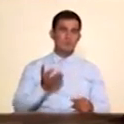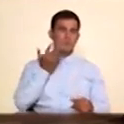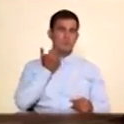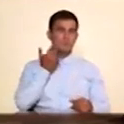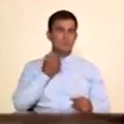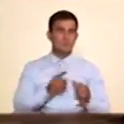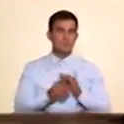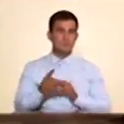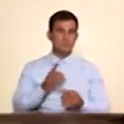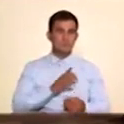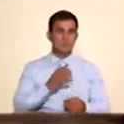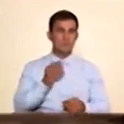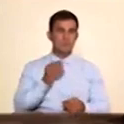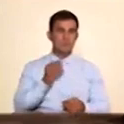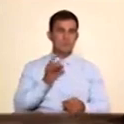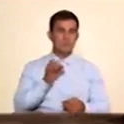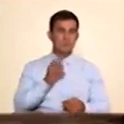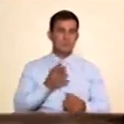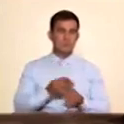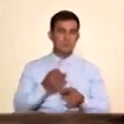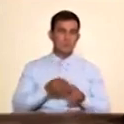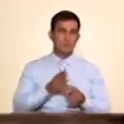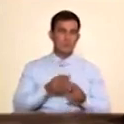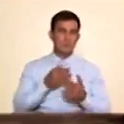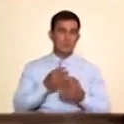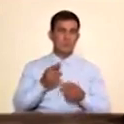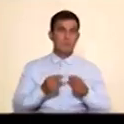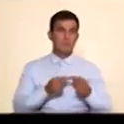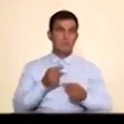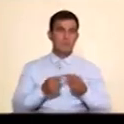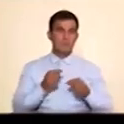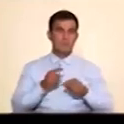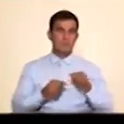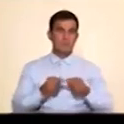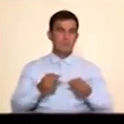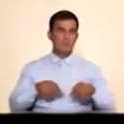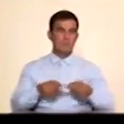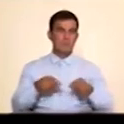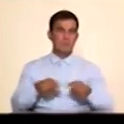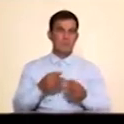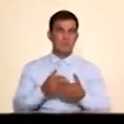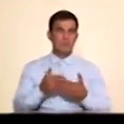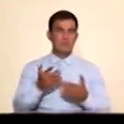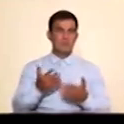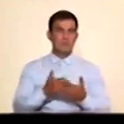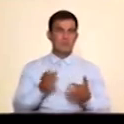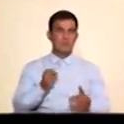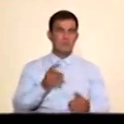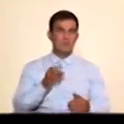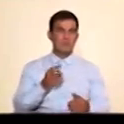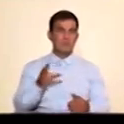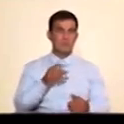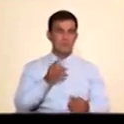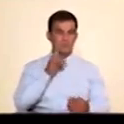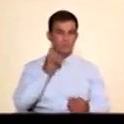boshlab Franklarning chek yerlari allotga aylanadi? Albatta, siz allot nimaligini bilishingiz